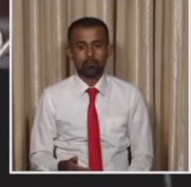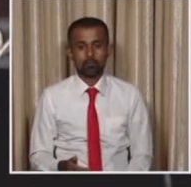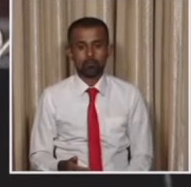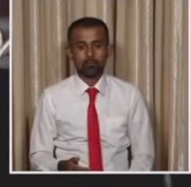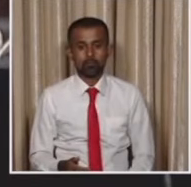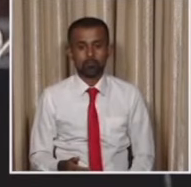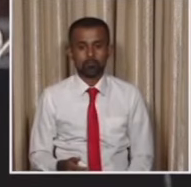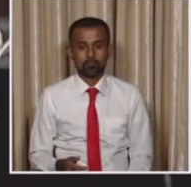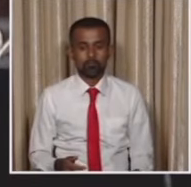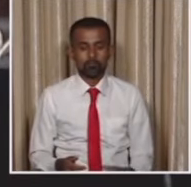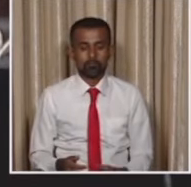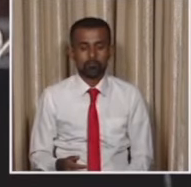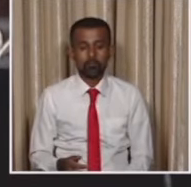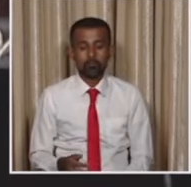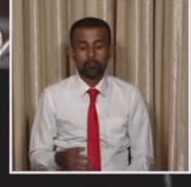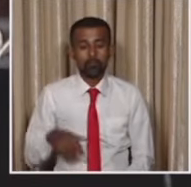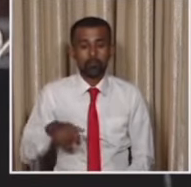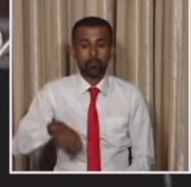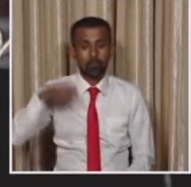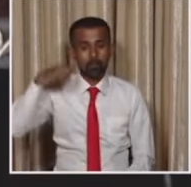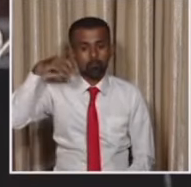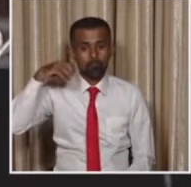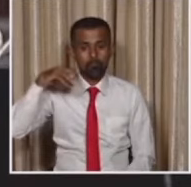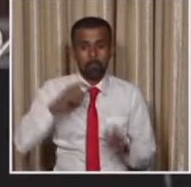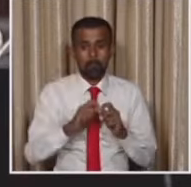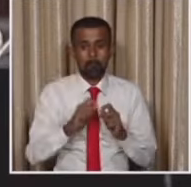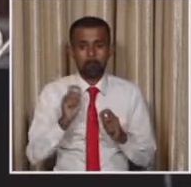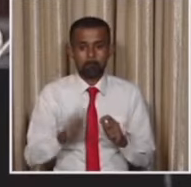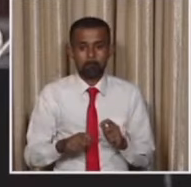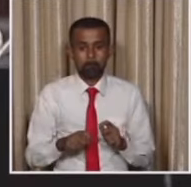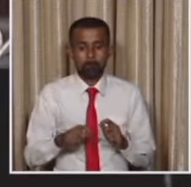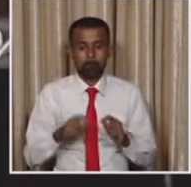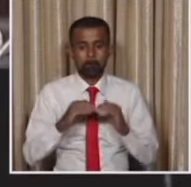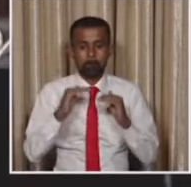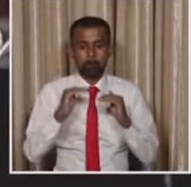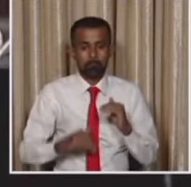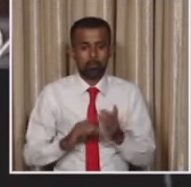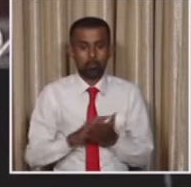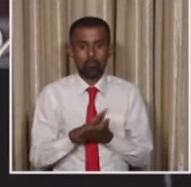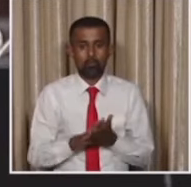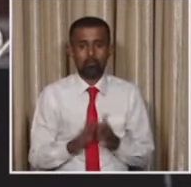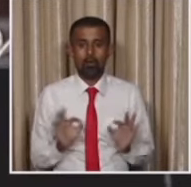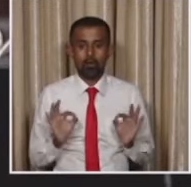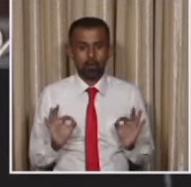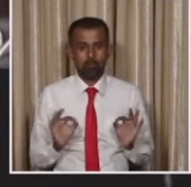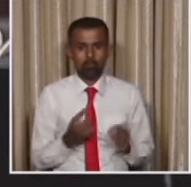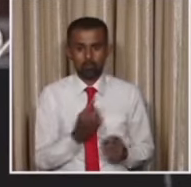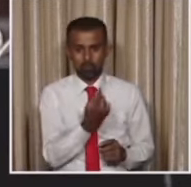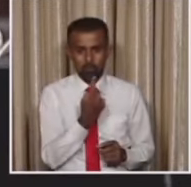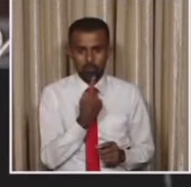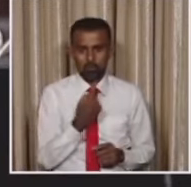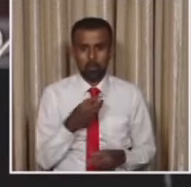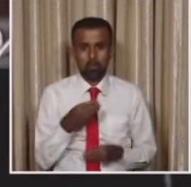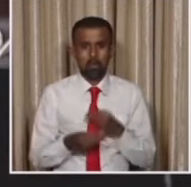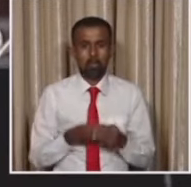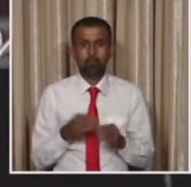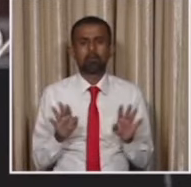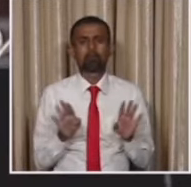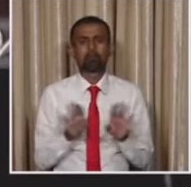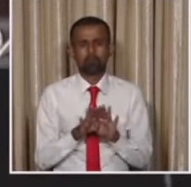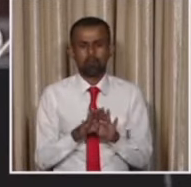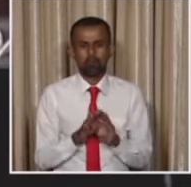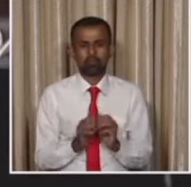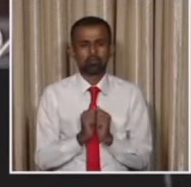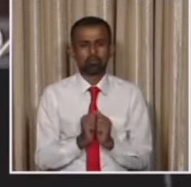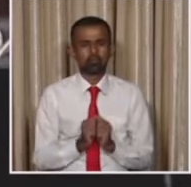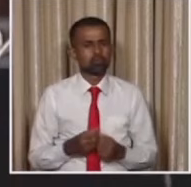මූලාසනාරුවට මන්ත්‍රීතුමනි, දැන් විදුලි බල මණ්ඩලය විදුලි බිල අඩු කරන්න සූදානම්ලු. කර්මාන්ත වැහිලා ගිහිල්ලා